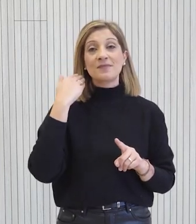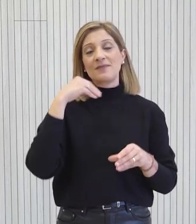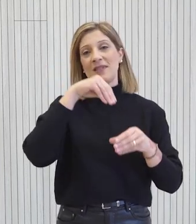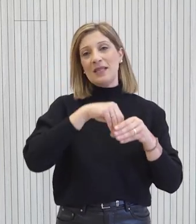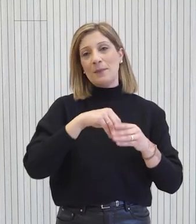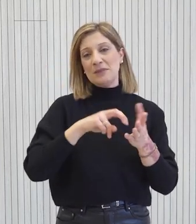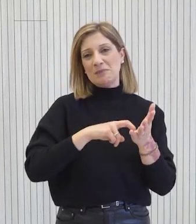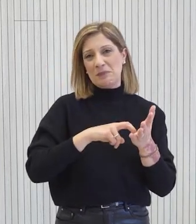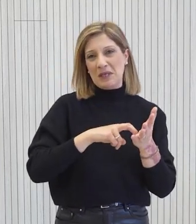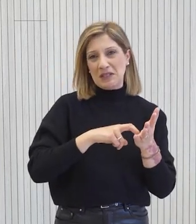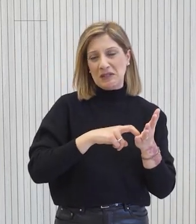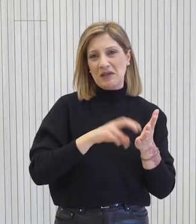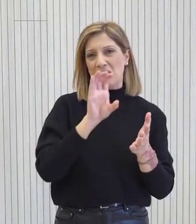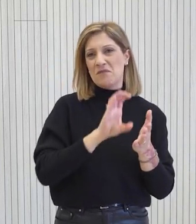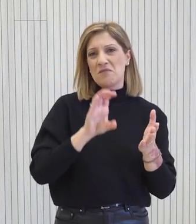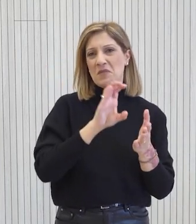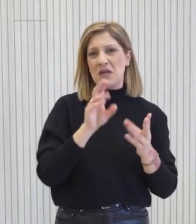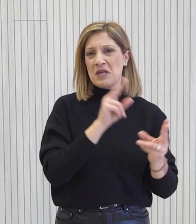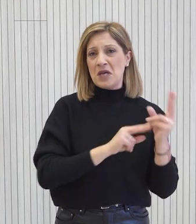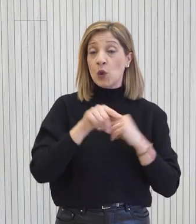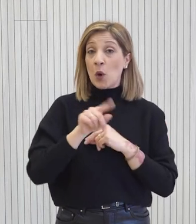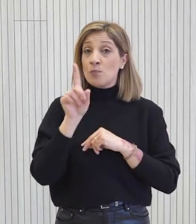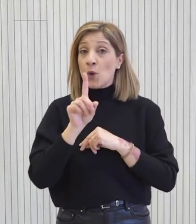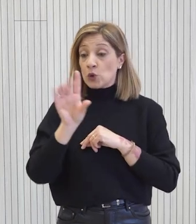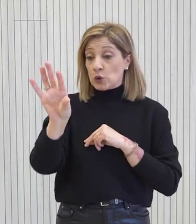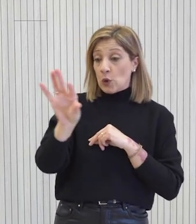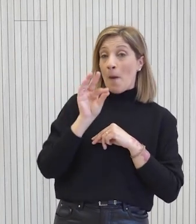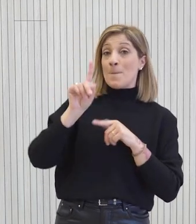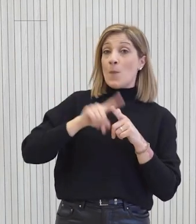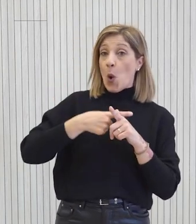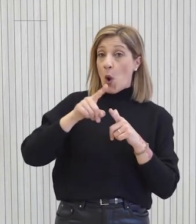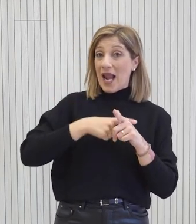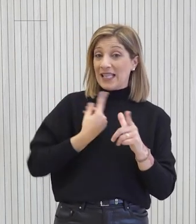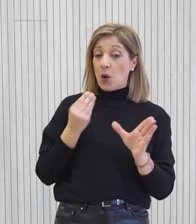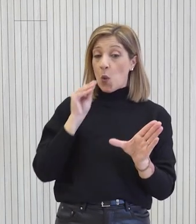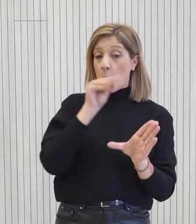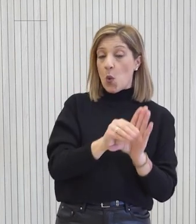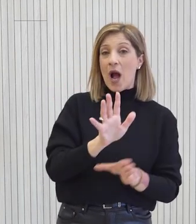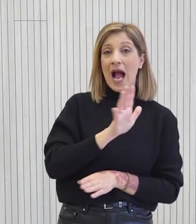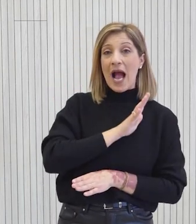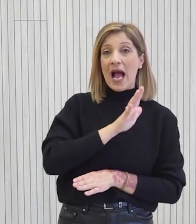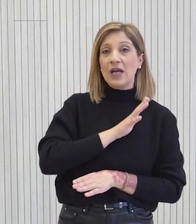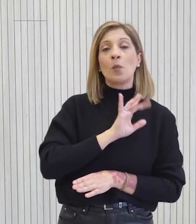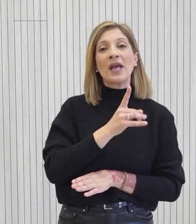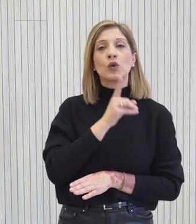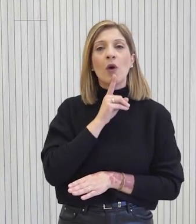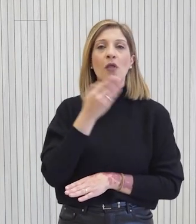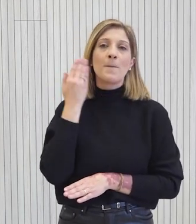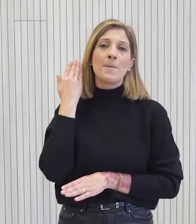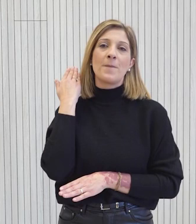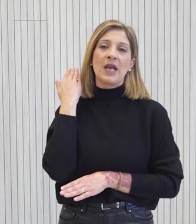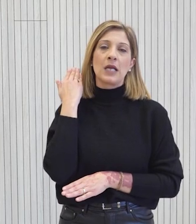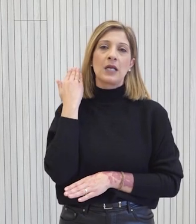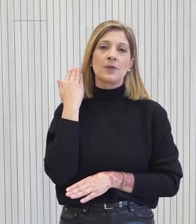διπλωματικό σώμα, τώρα θα είναι κάποιος πολιτικός διορισμός ή θα ακολουθήσει την φόρμουλα της προηγούμενης.